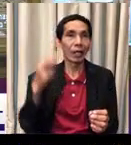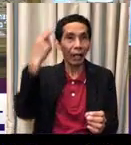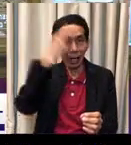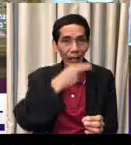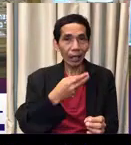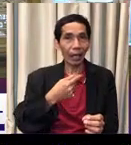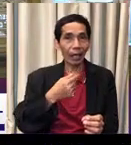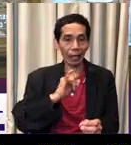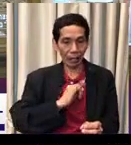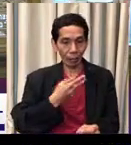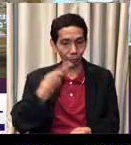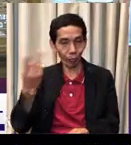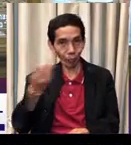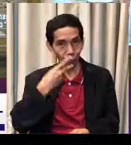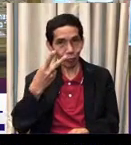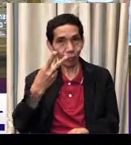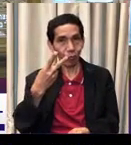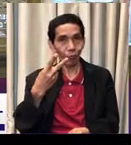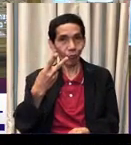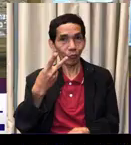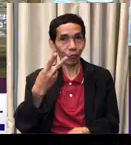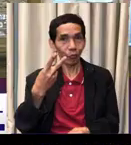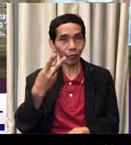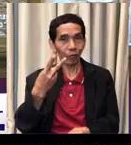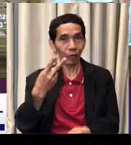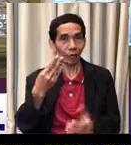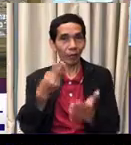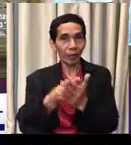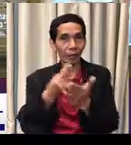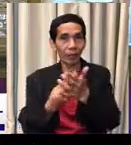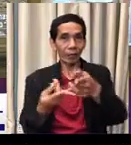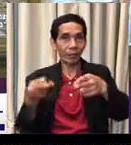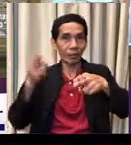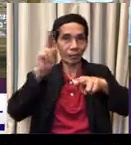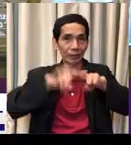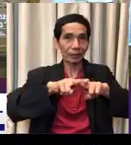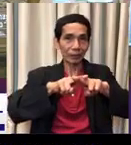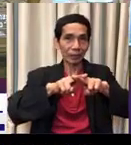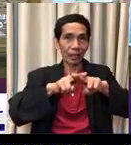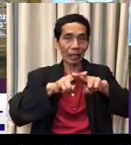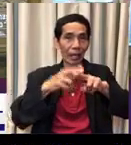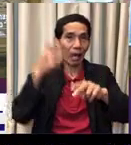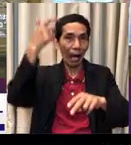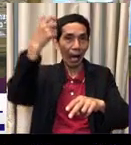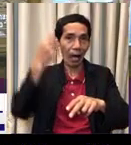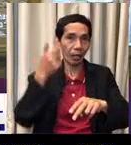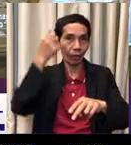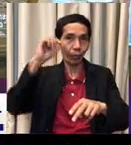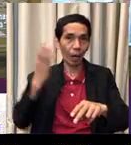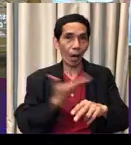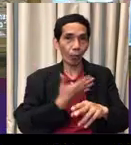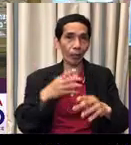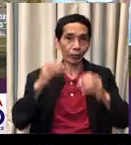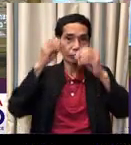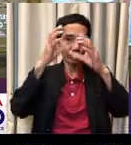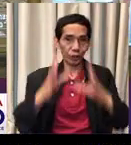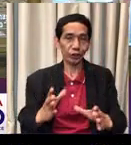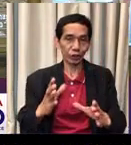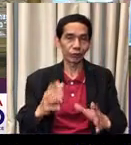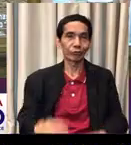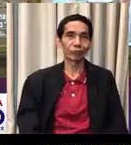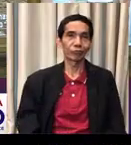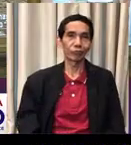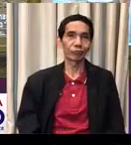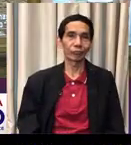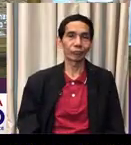I found a way to increase the allowance of our daycare teacher.